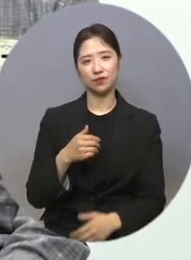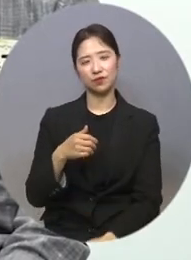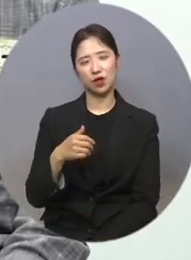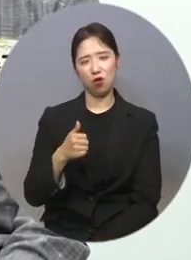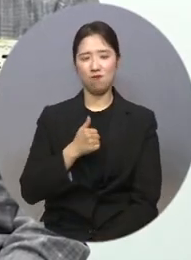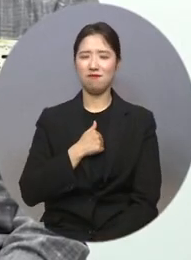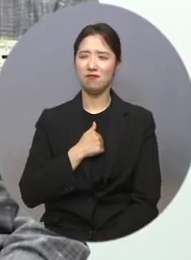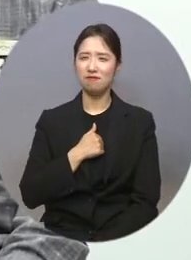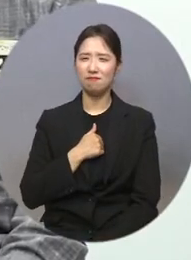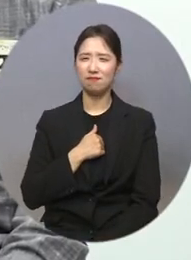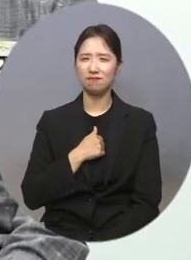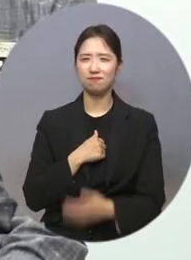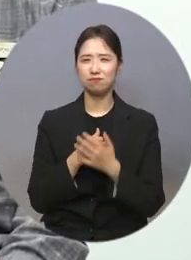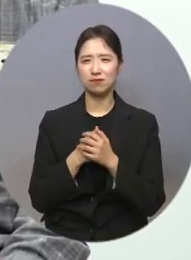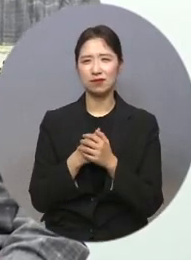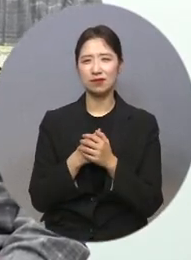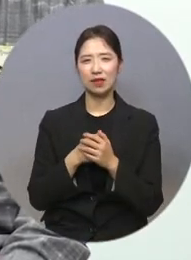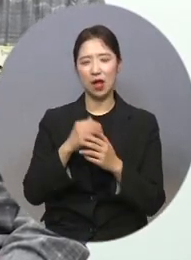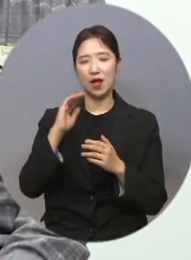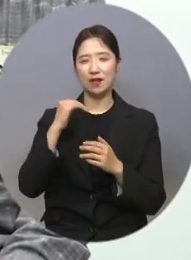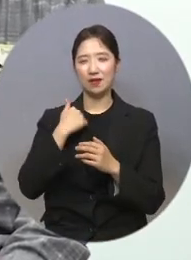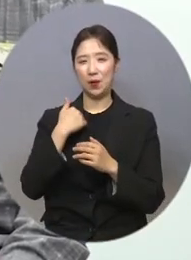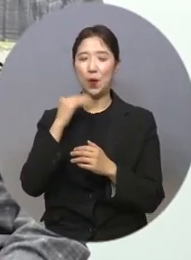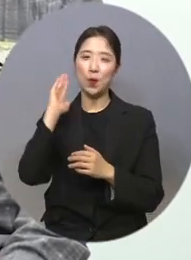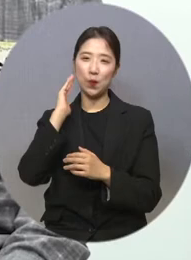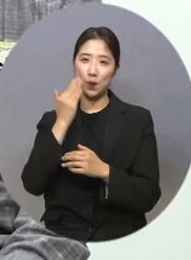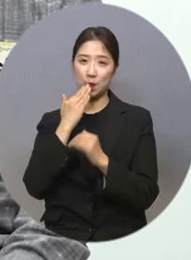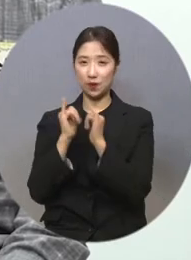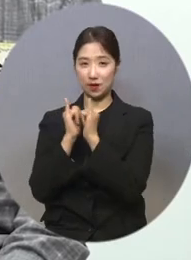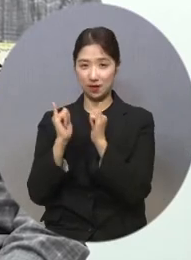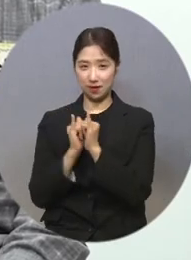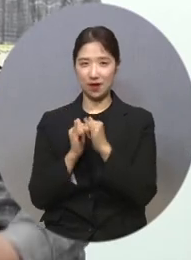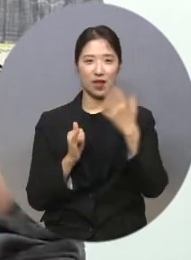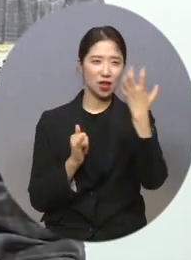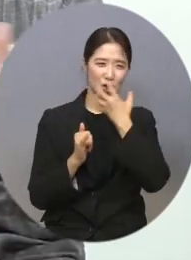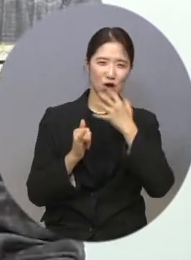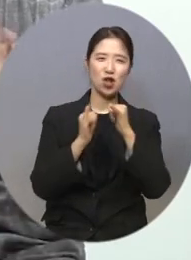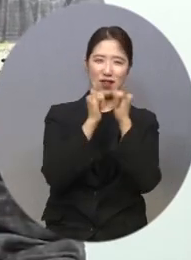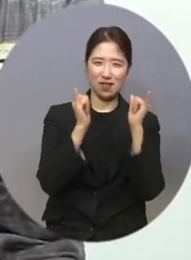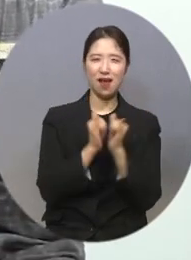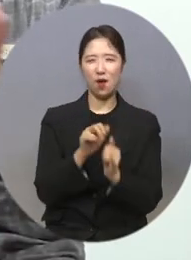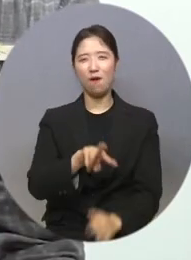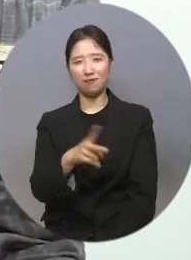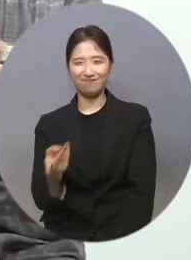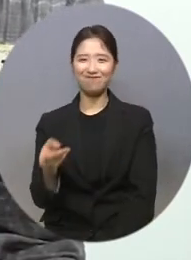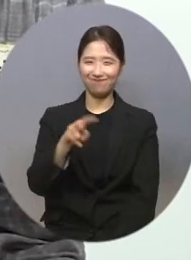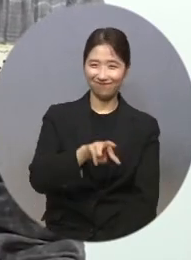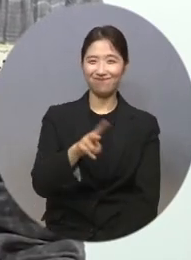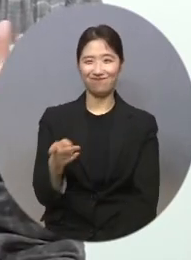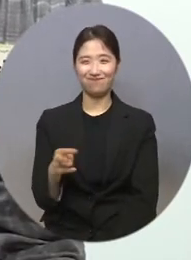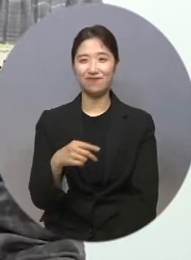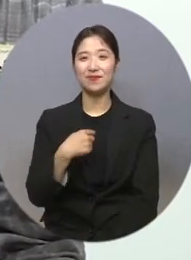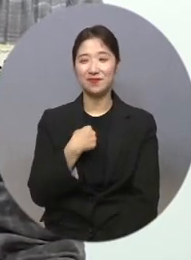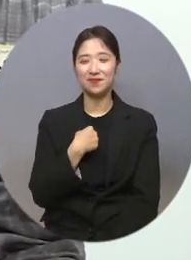정체성 그러니까 저는 이제 농사회라 네. 이제 청인사회를 오고 가고 했잖아요.